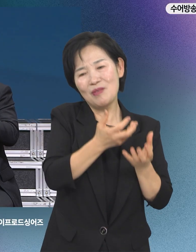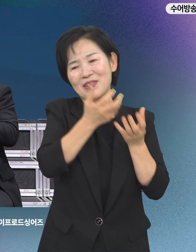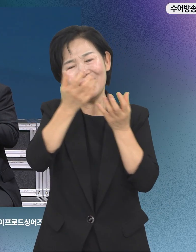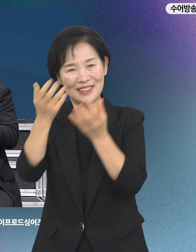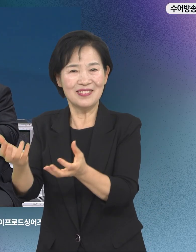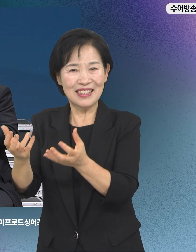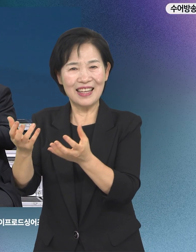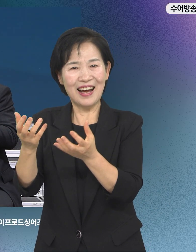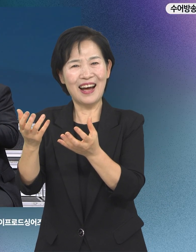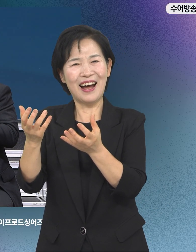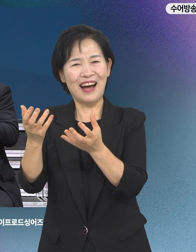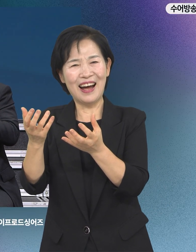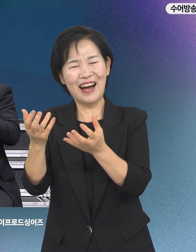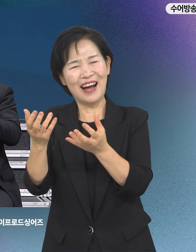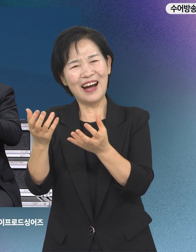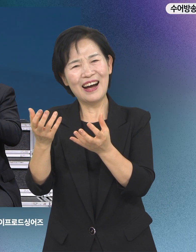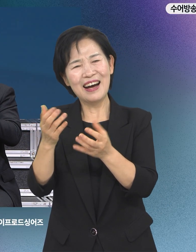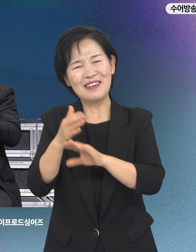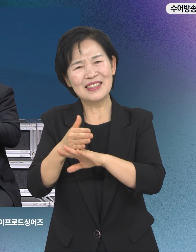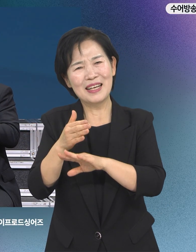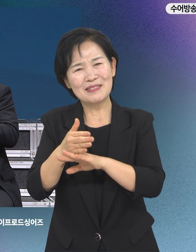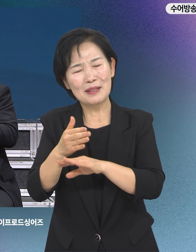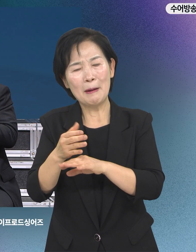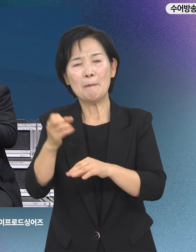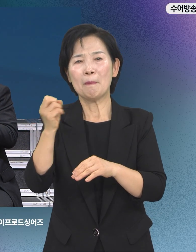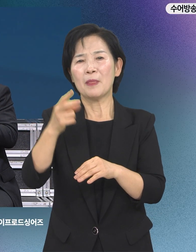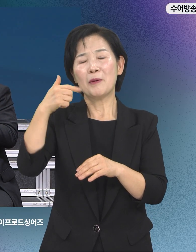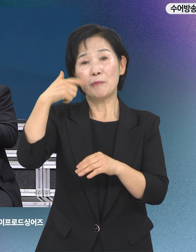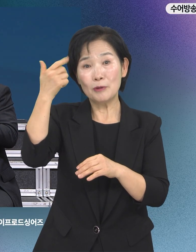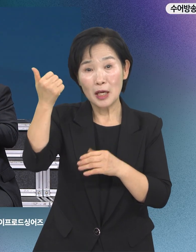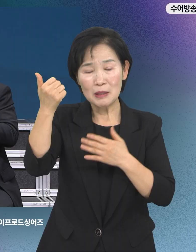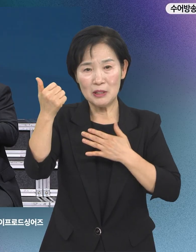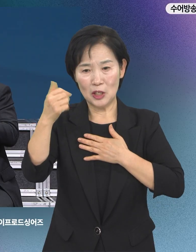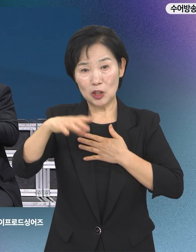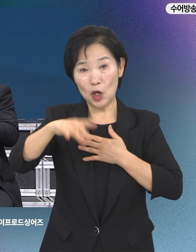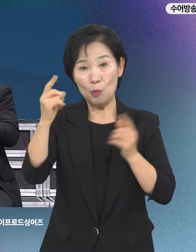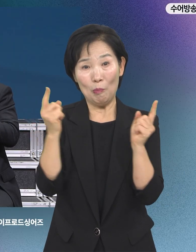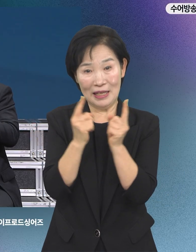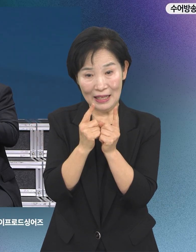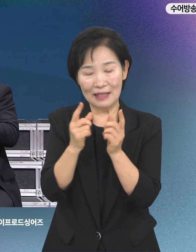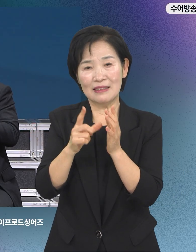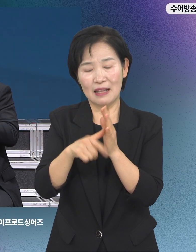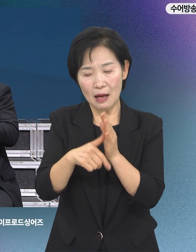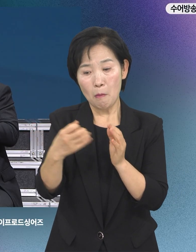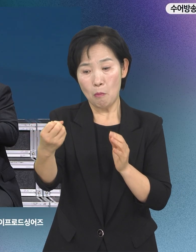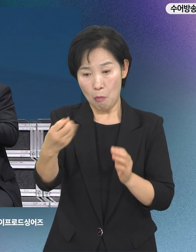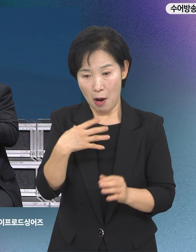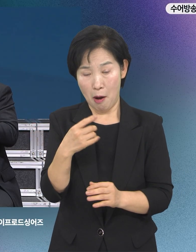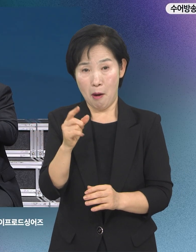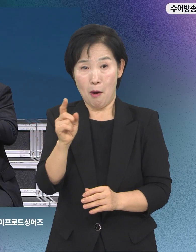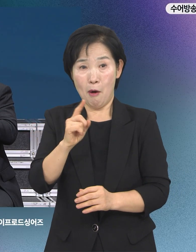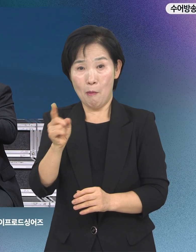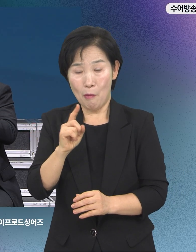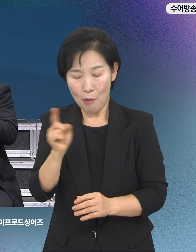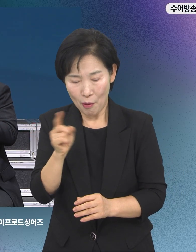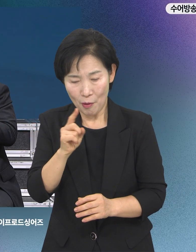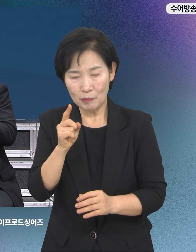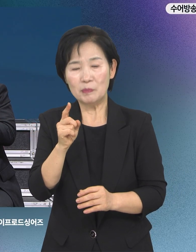받았습니다. 그리고 목사님이 저를 처음 만났을 때 이렇게 말씀하셨어요. 수옥